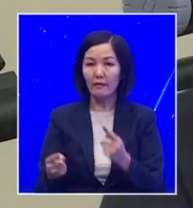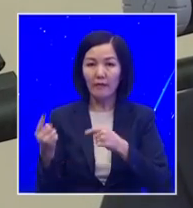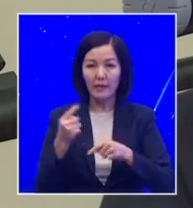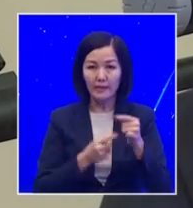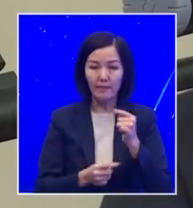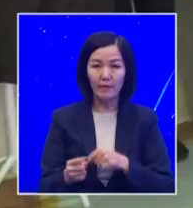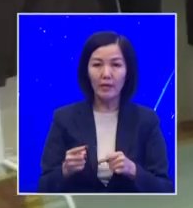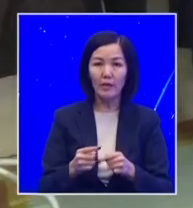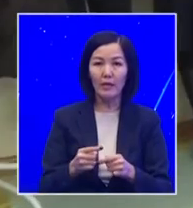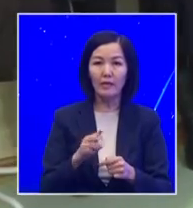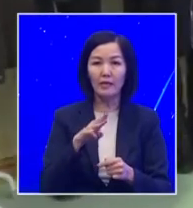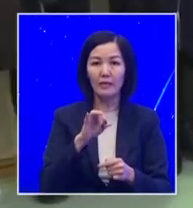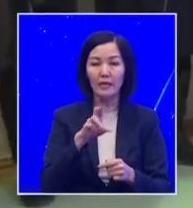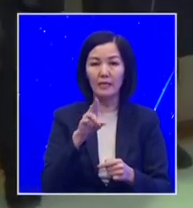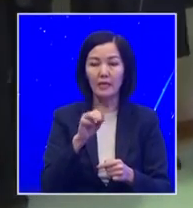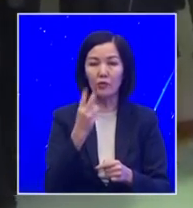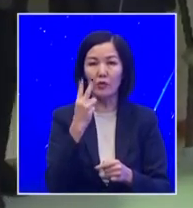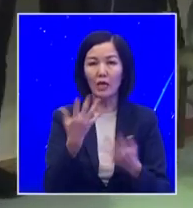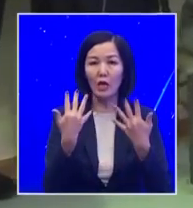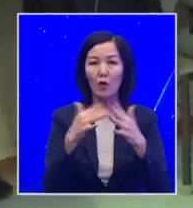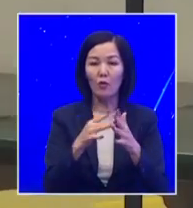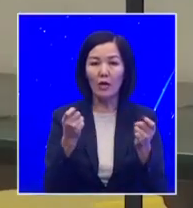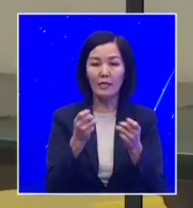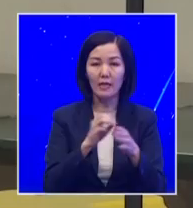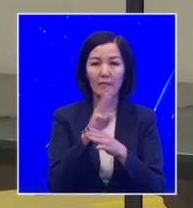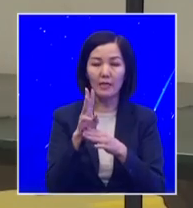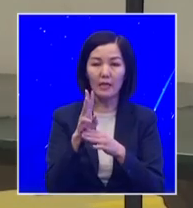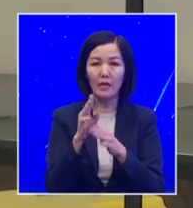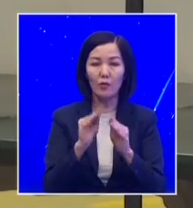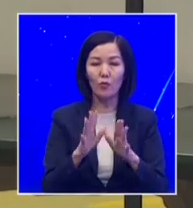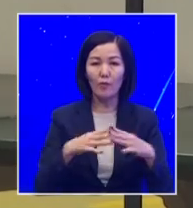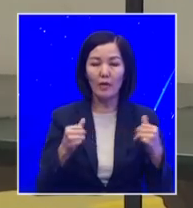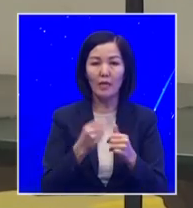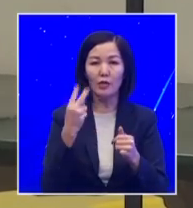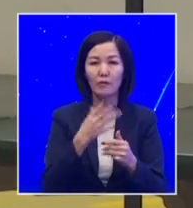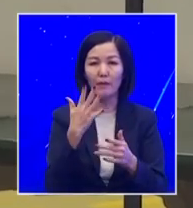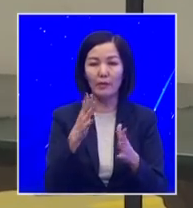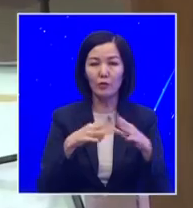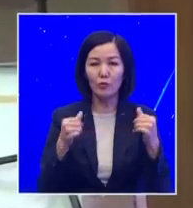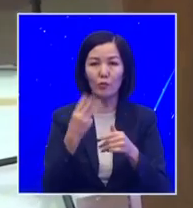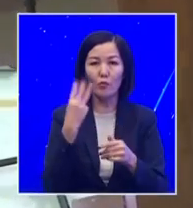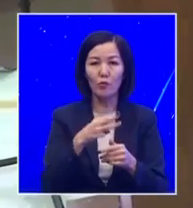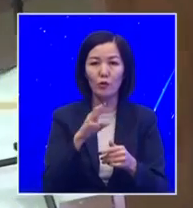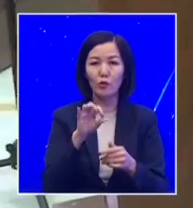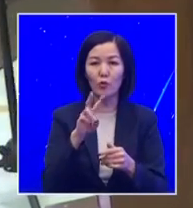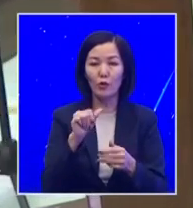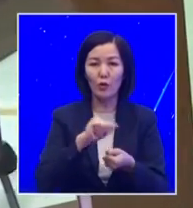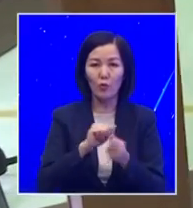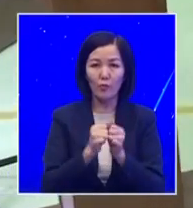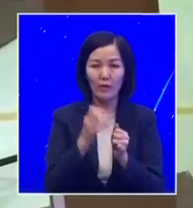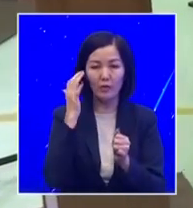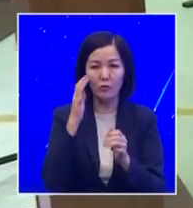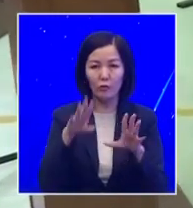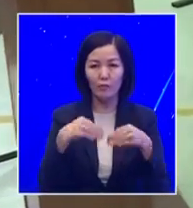дейді. Ол Тасқарасу мен Шарын ауылындағы аз қамтылған және көп балалы 25 отбасына 30 тоннаға жуық көмір түсіріп